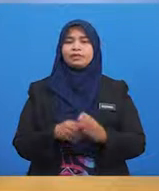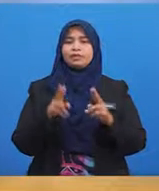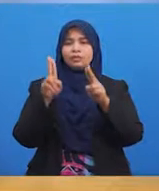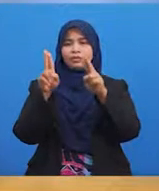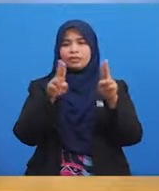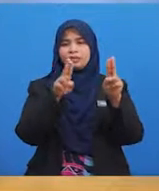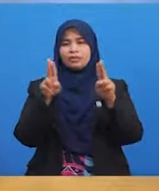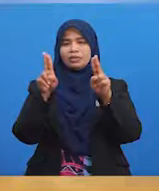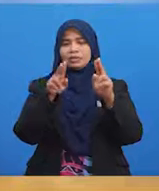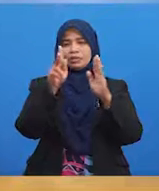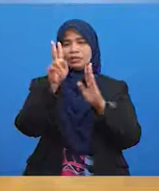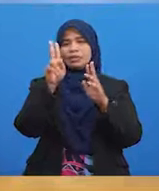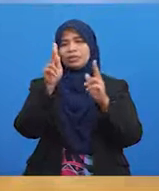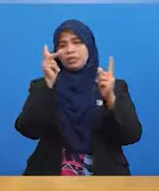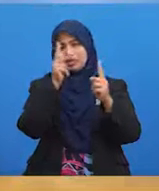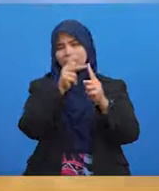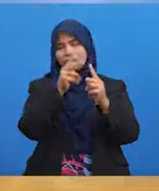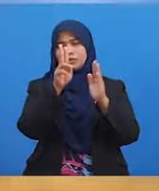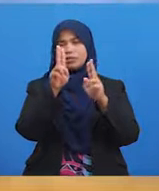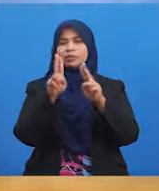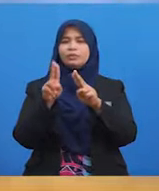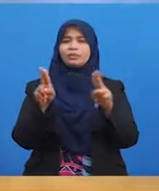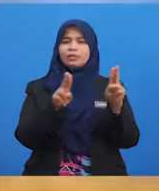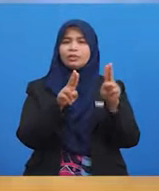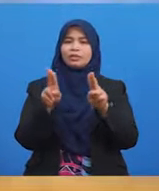Udara, ke, udara.